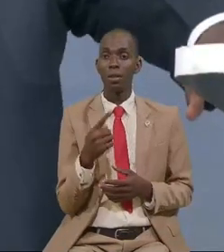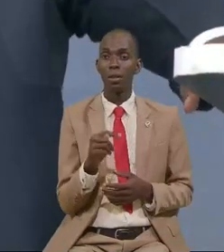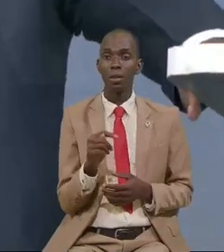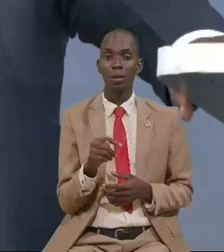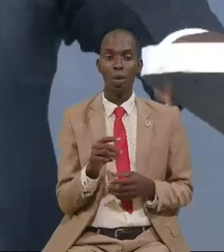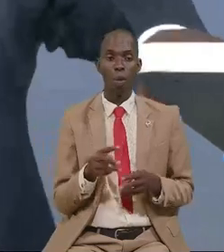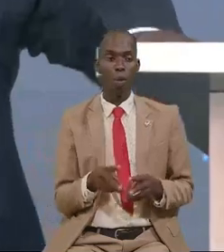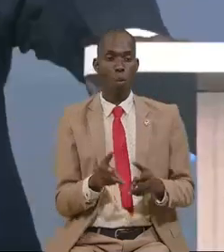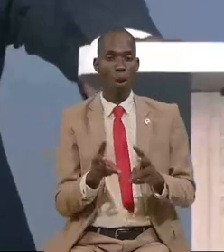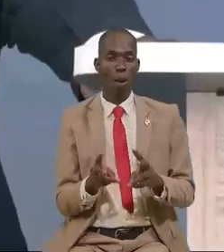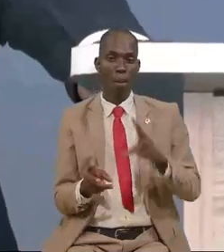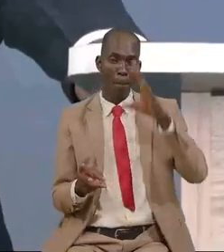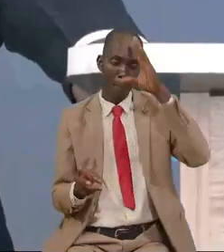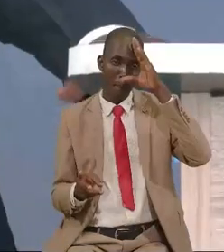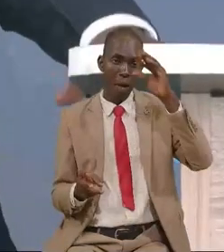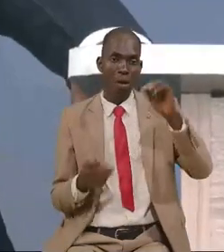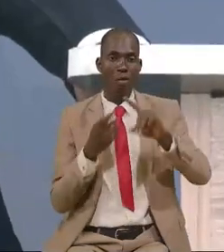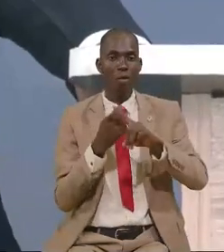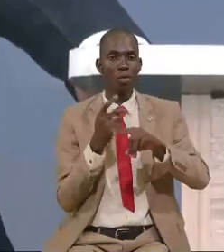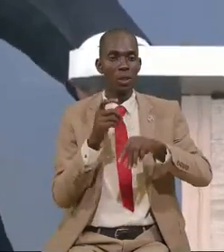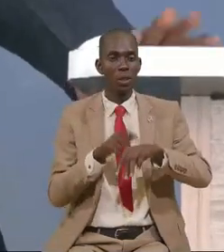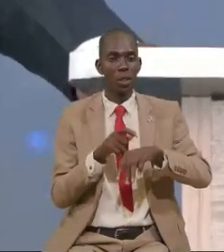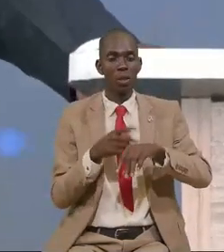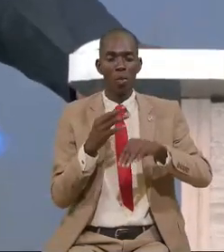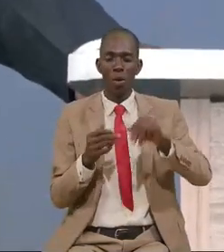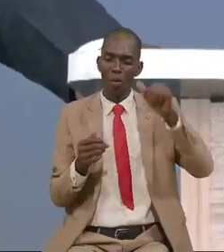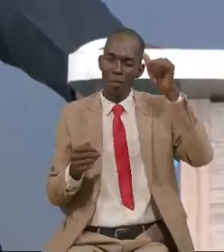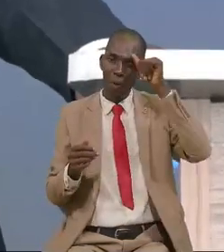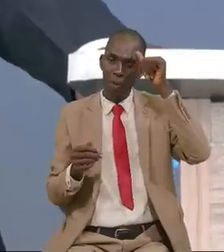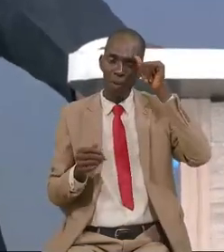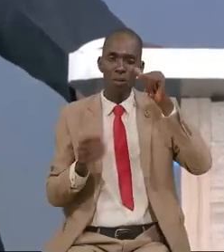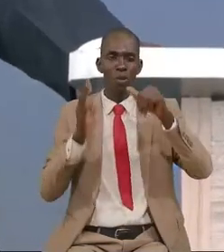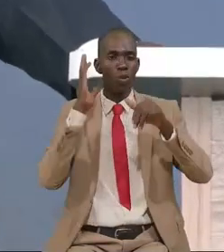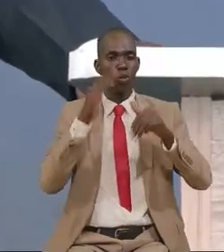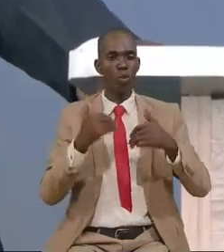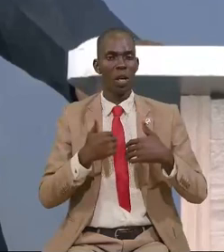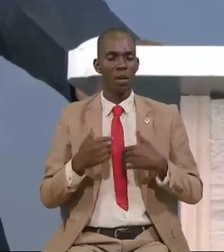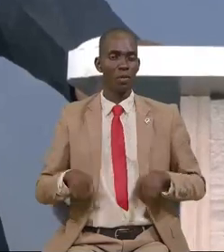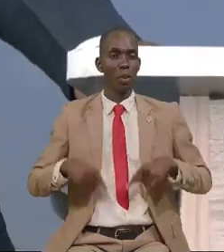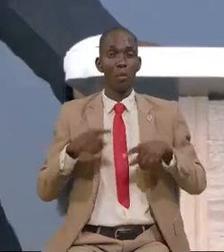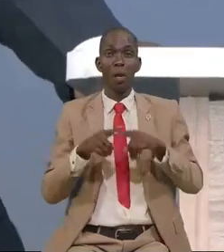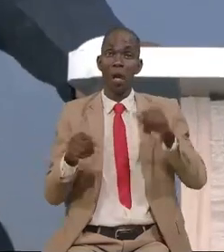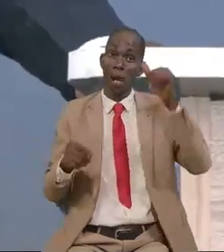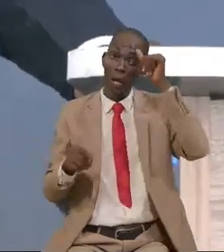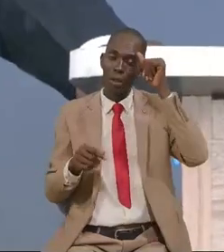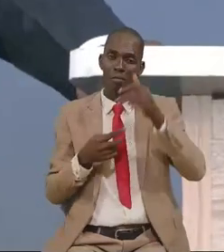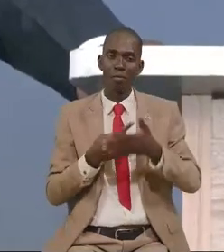L'homme, tel que l'homme, depuis le temps d'Adam, devrait vivre. Mais Adam a échoué.